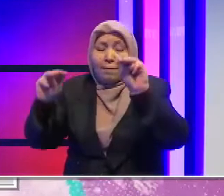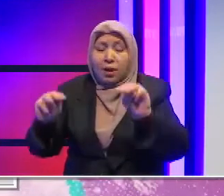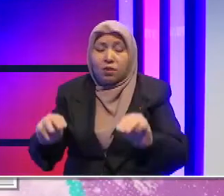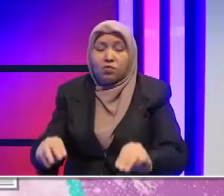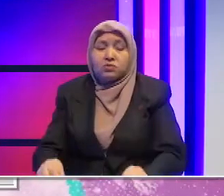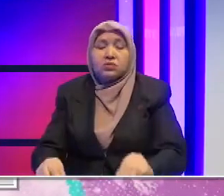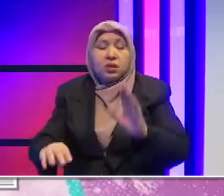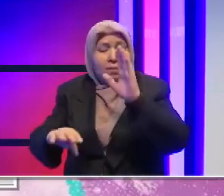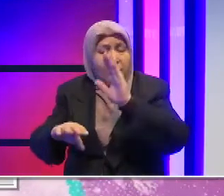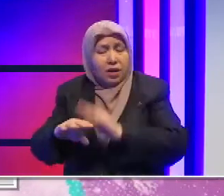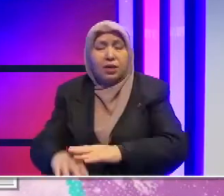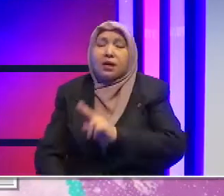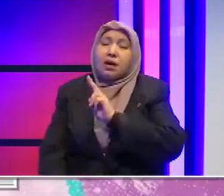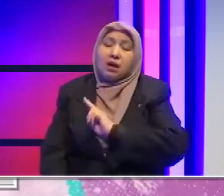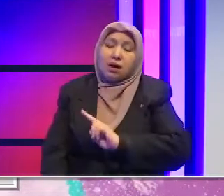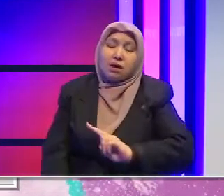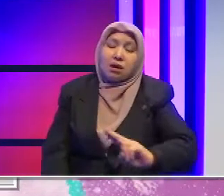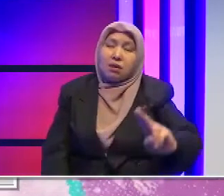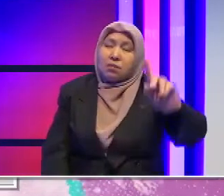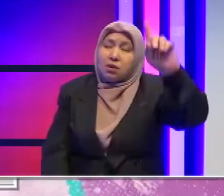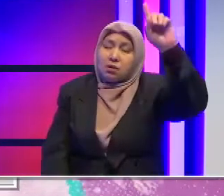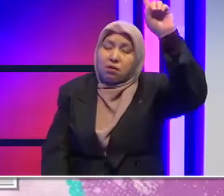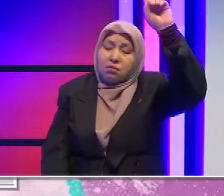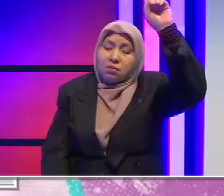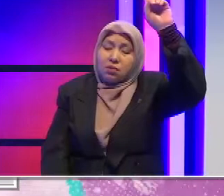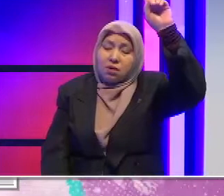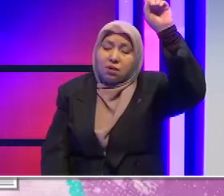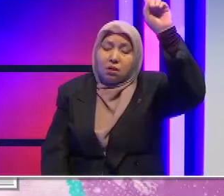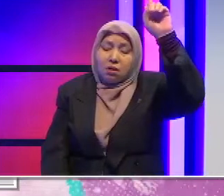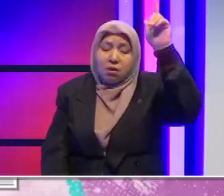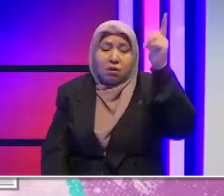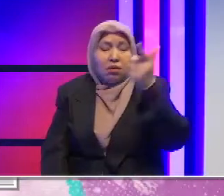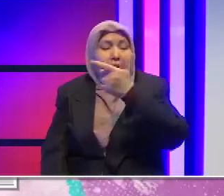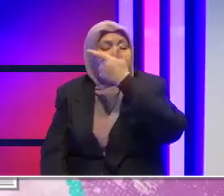إنك لعلى هدى